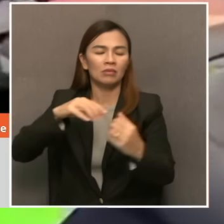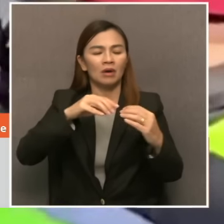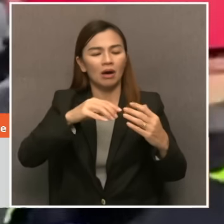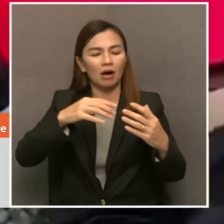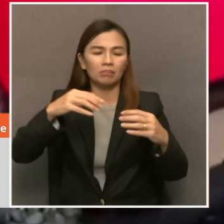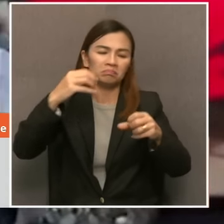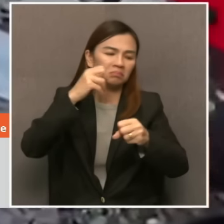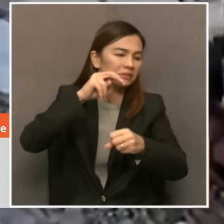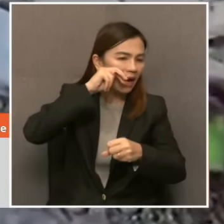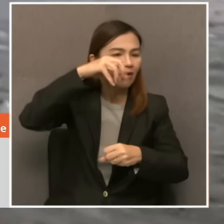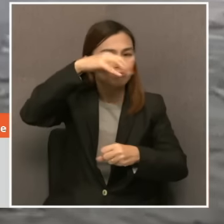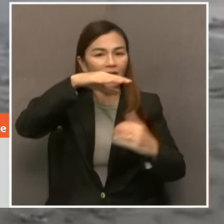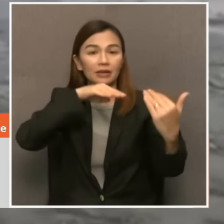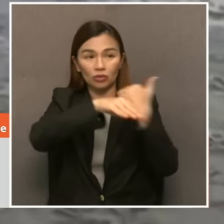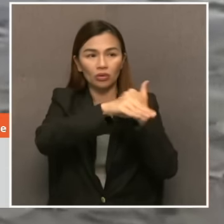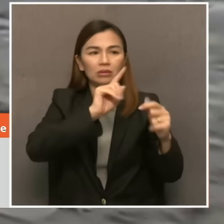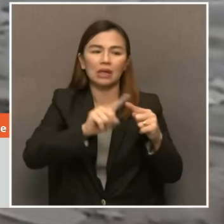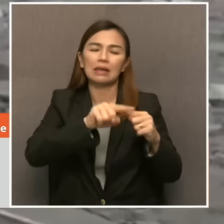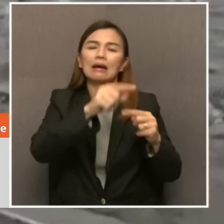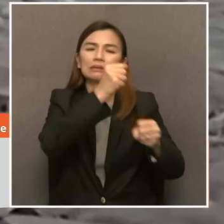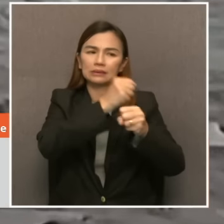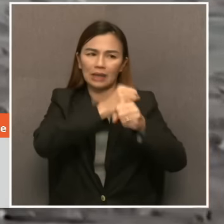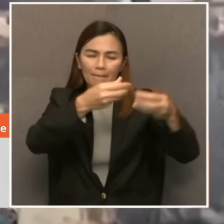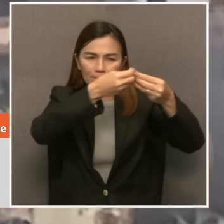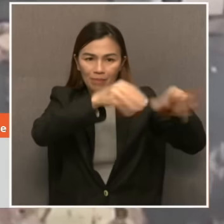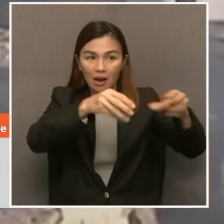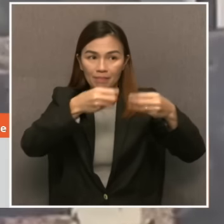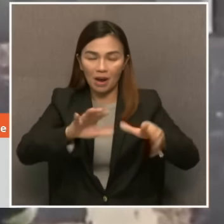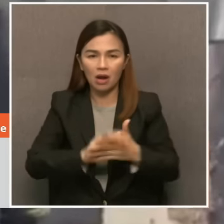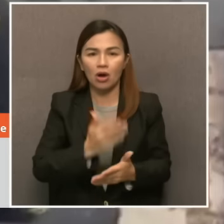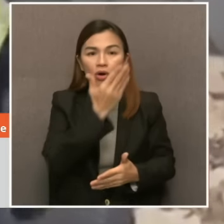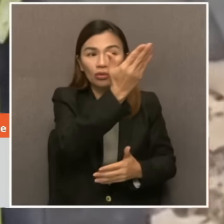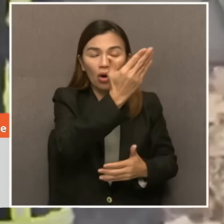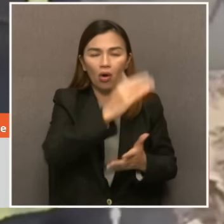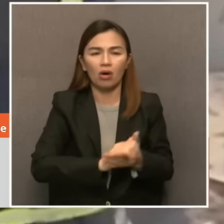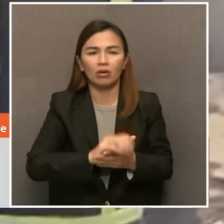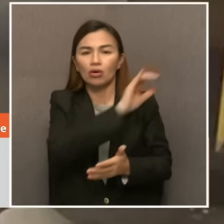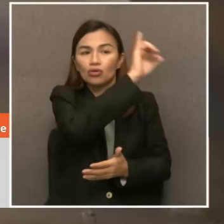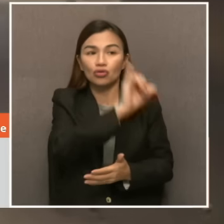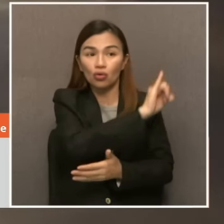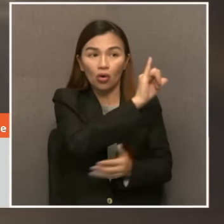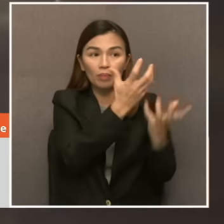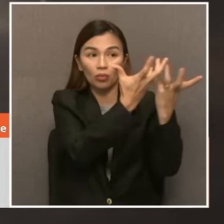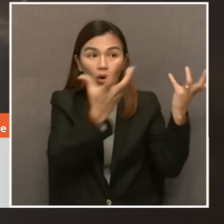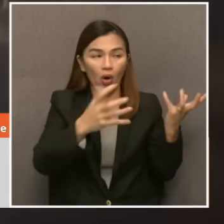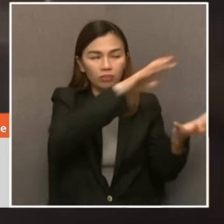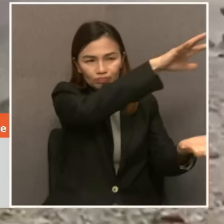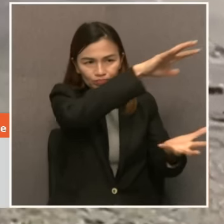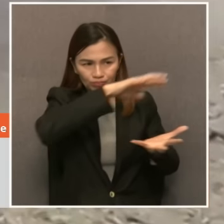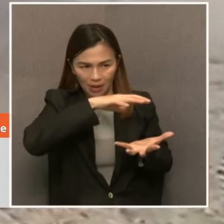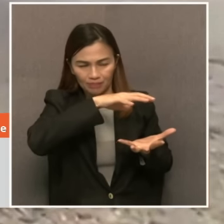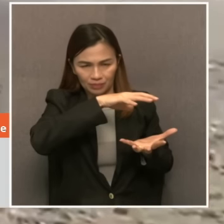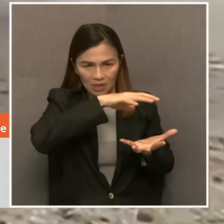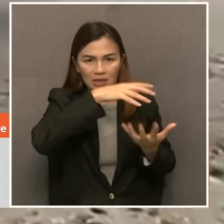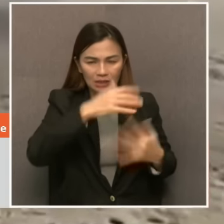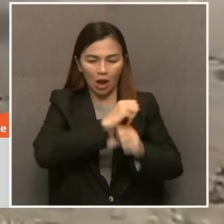นขณะเดียวกันเขาก็กล่าวย้ำนะครับให้พันธมิตรชาติตะวันตกเนี่ยส่งมอบทุกสิ่งที่จำเป็นให้แก่ยูเครนด้วยเพื่อใช้ในการป้องกันตนเอง